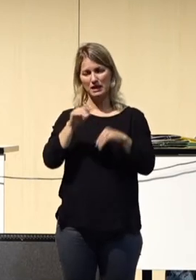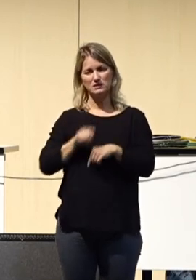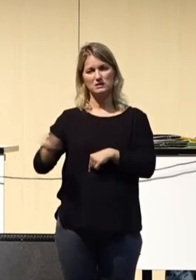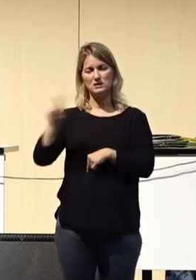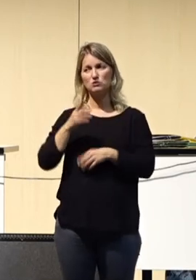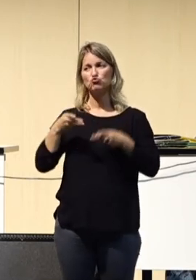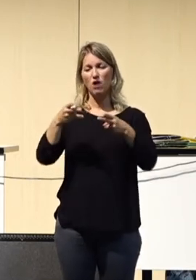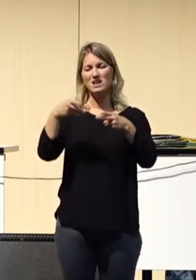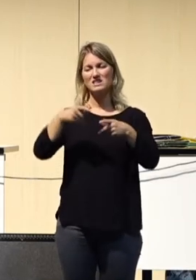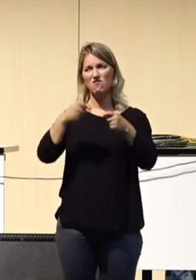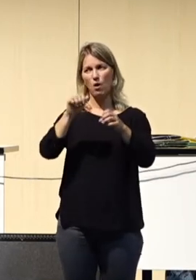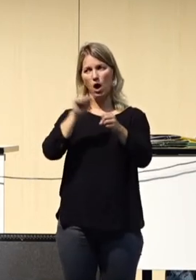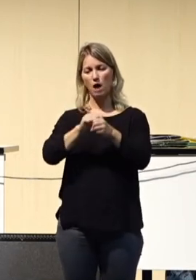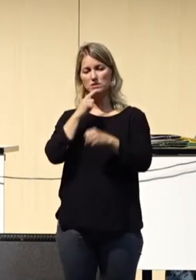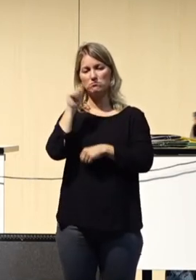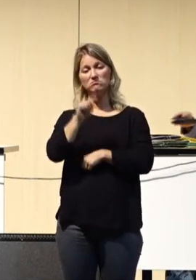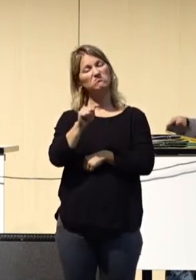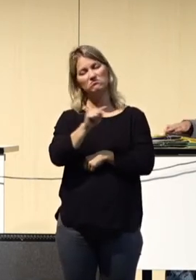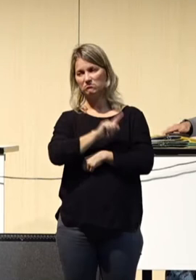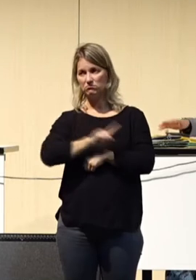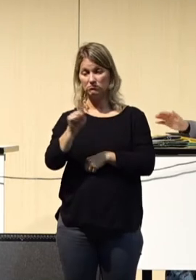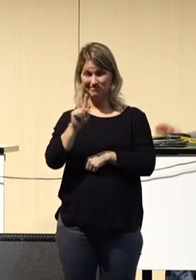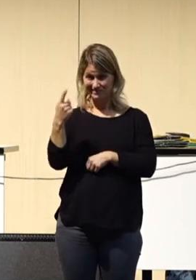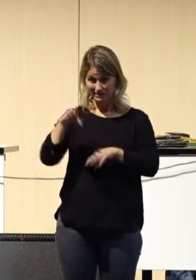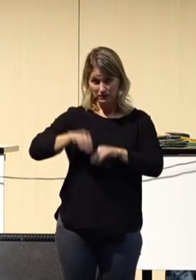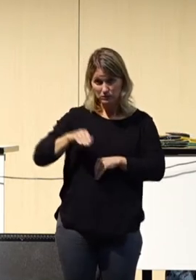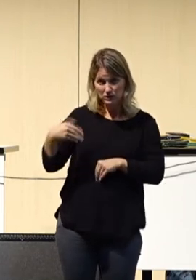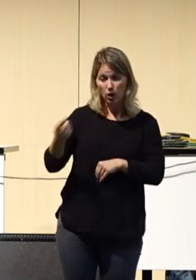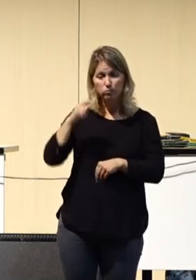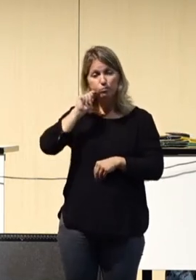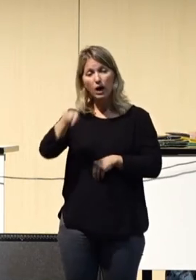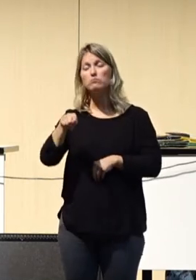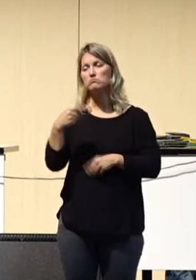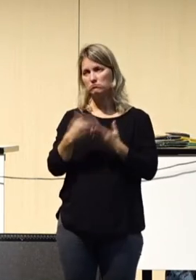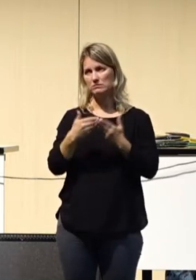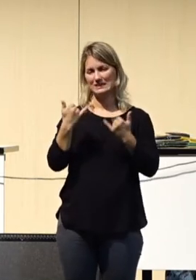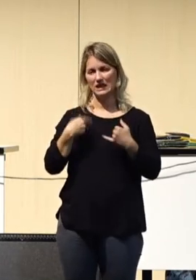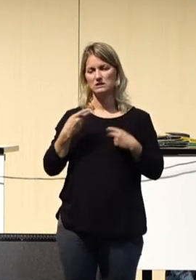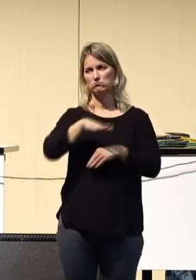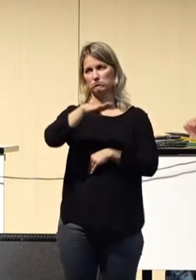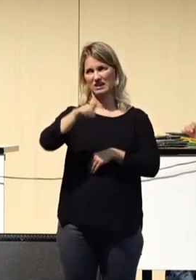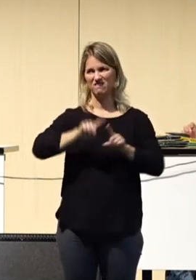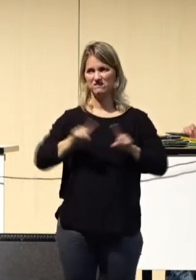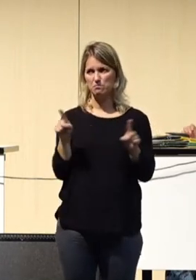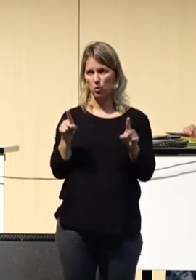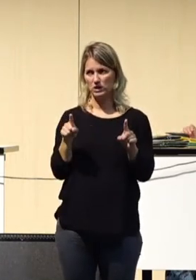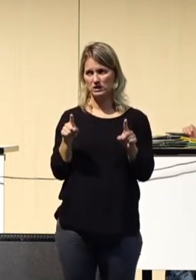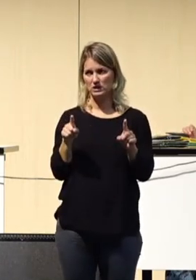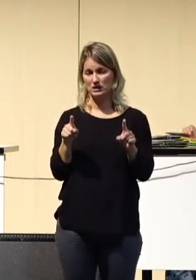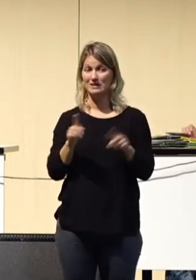Fläche vorerst eindeutig als Parkverbotszone zu kennzeichnen. Das ist das, was Sie jetzt vor Ort auch sehen, zumindest die niedrigeren